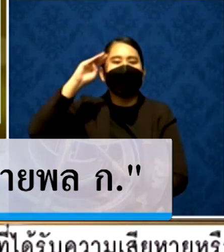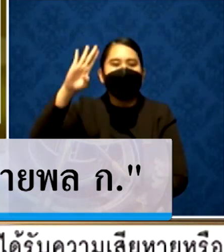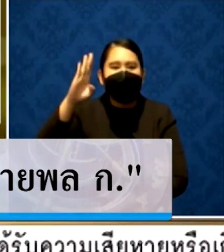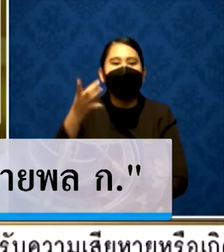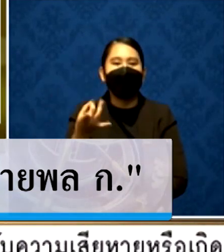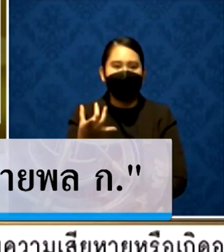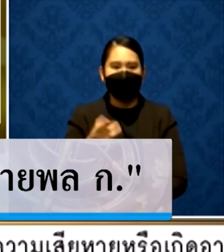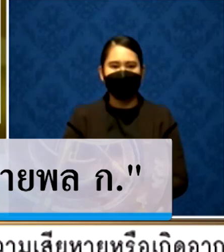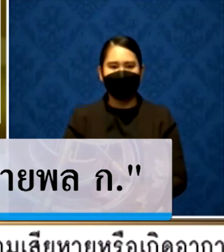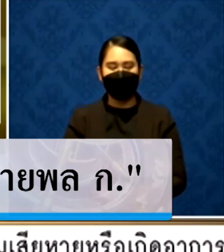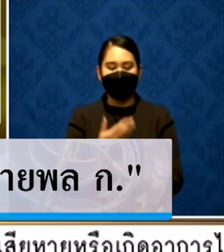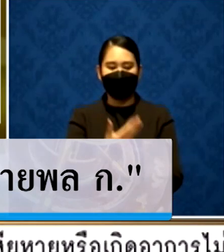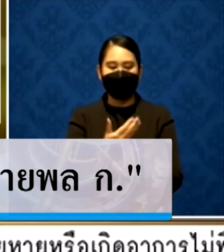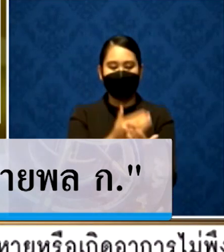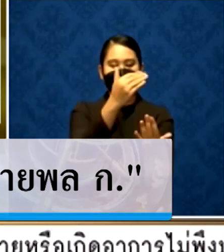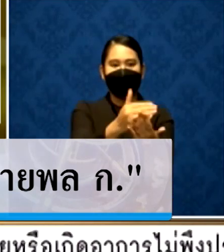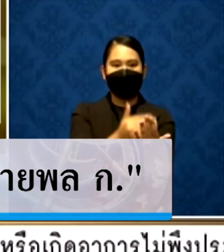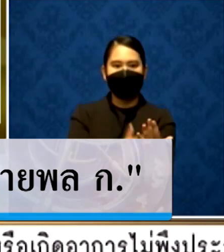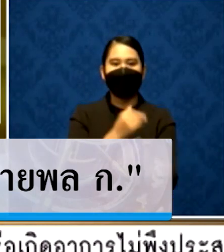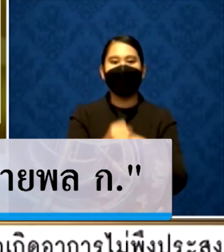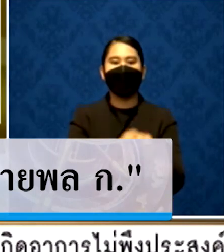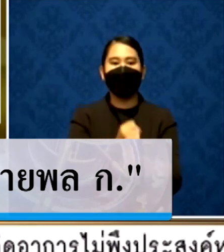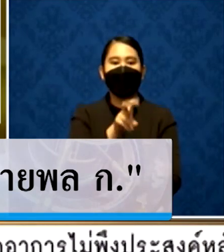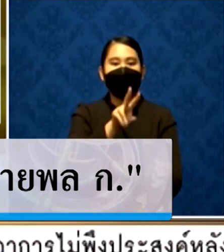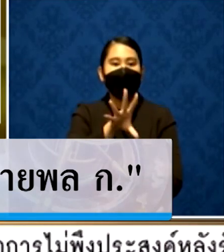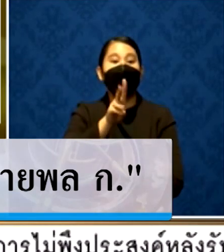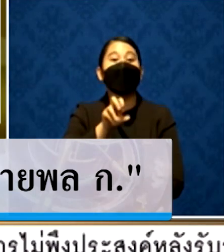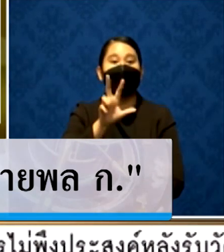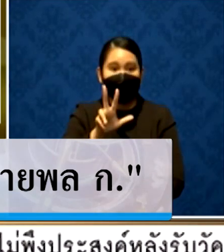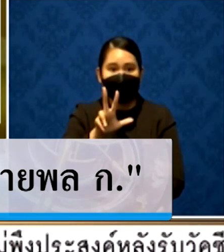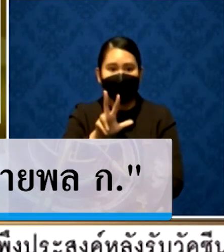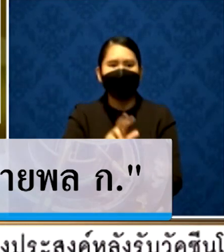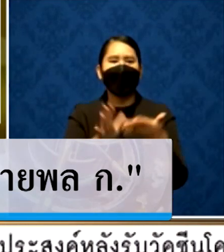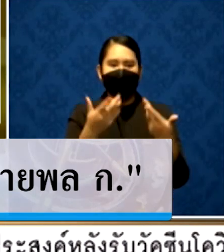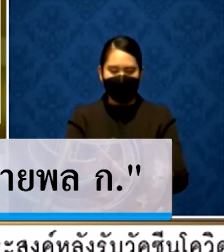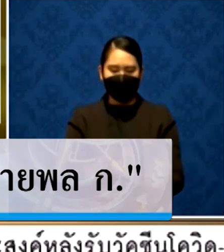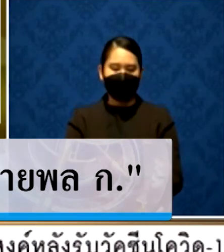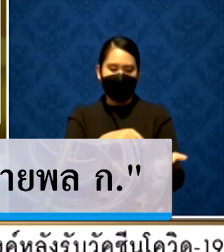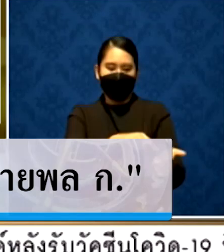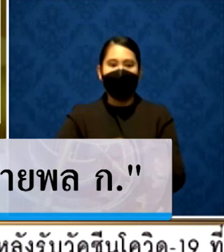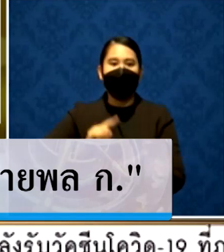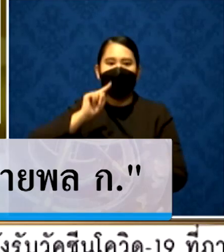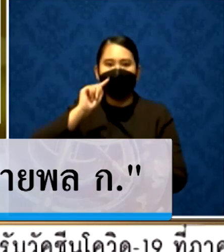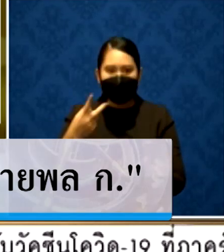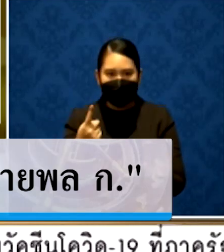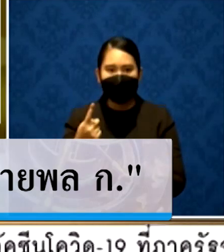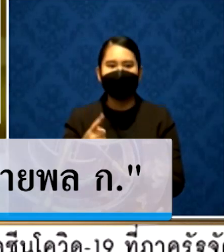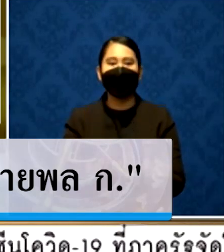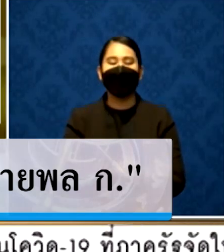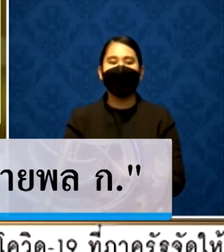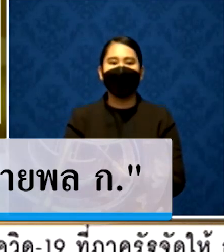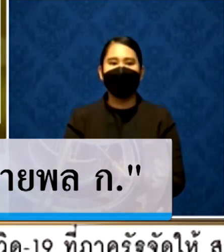ไก ่ กลบหนี้เน่าแล้วก็มีการทุจริตในกองบินตำรวจด้วยอันนี้ร้อนแรงมากเลยนะในที่ประชุมวันนี้อีกคนนึงที่ออกมาแ